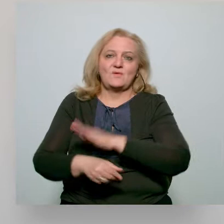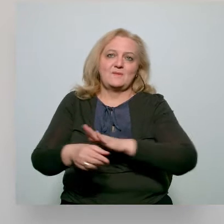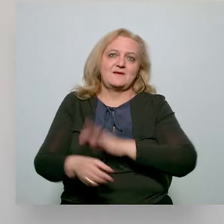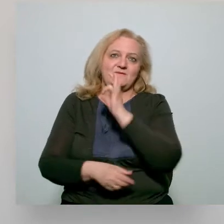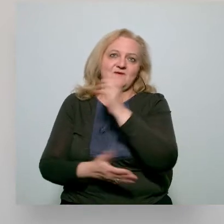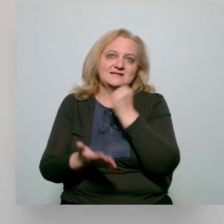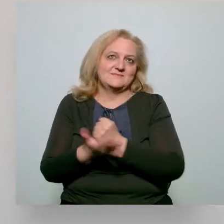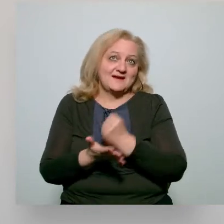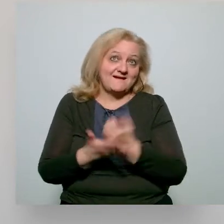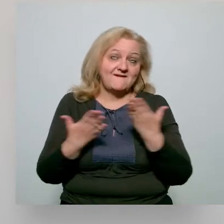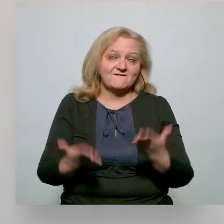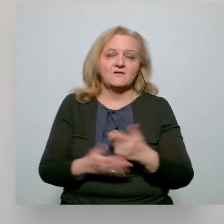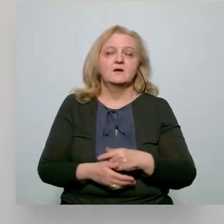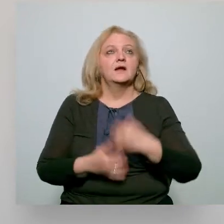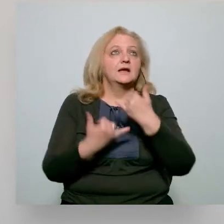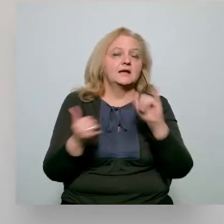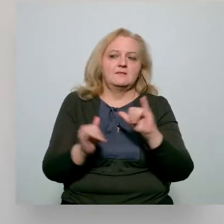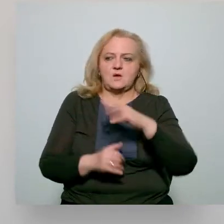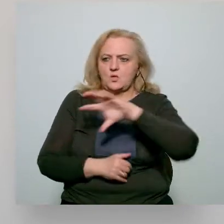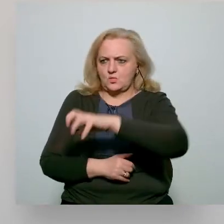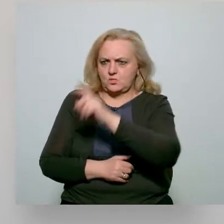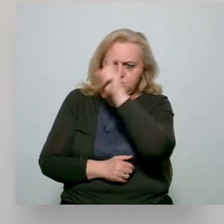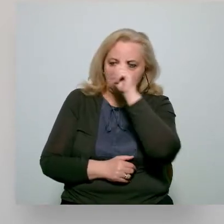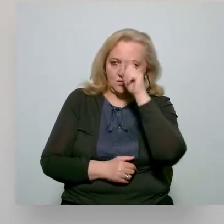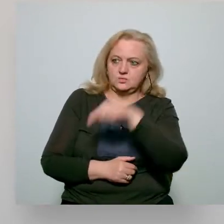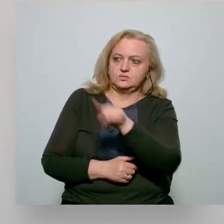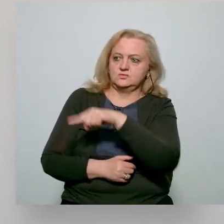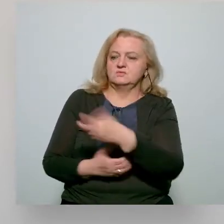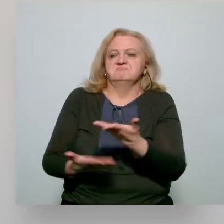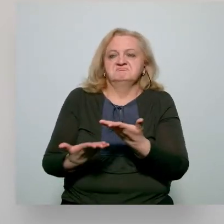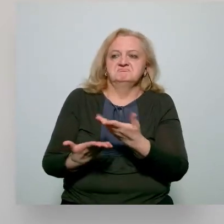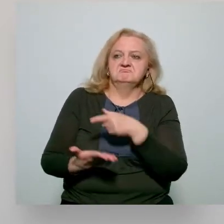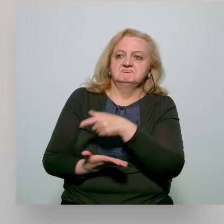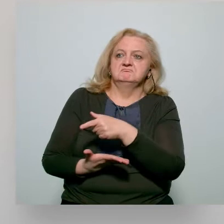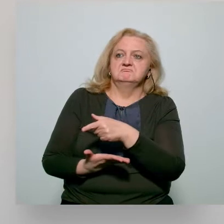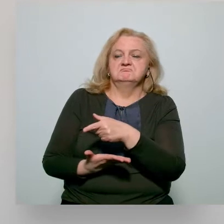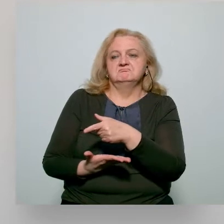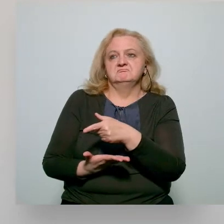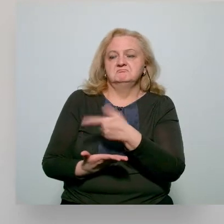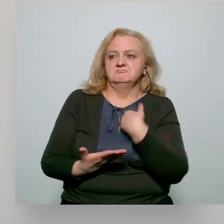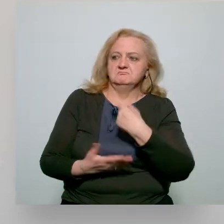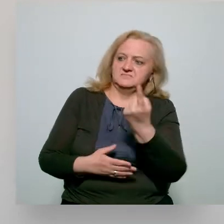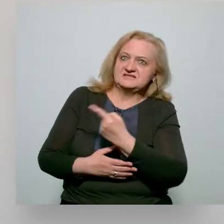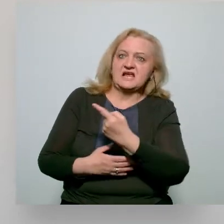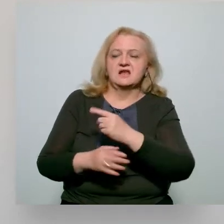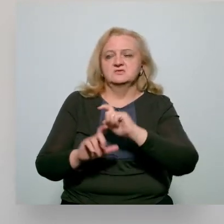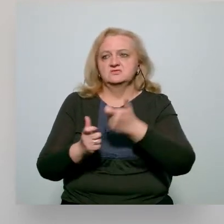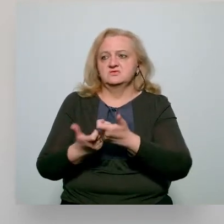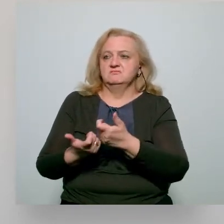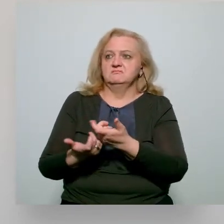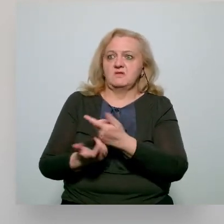może zabronić tej lub innej grupie ludzi uważać się za naród, określać się i w pewien sposób walczyć o